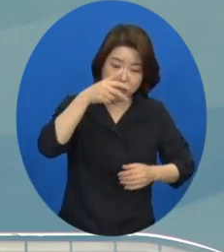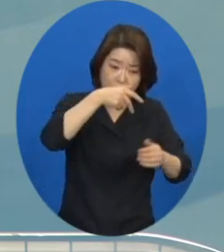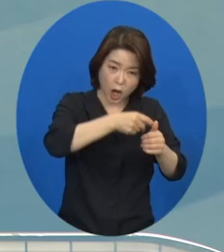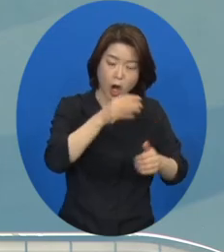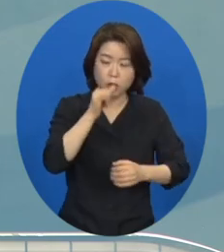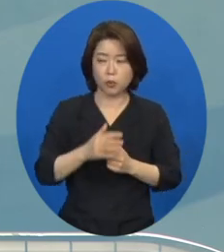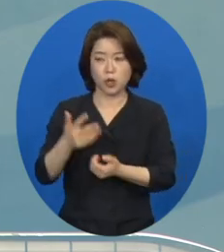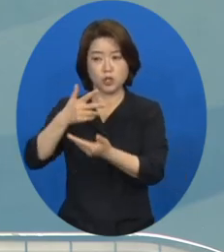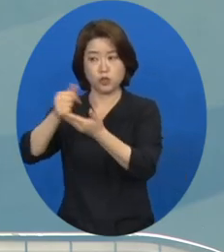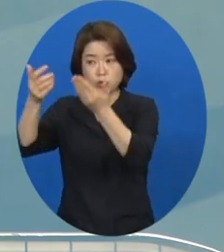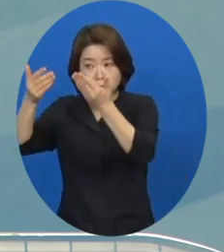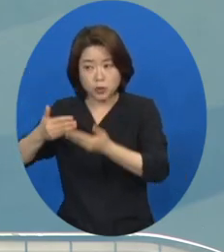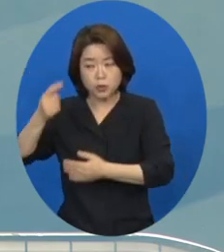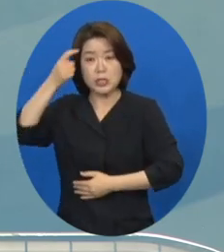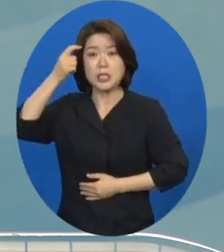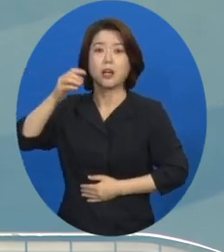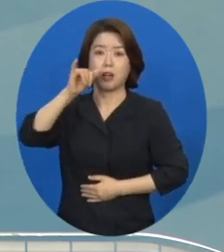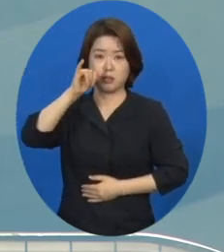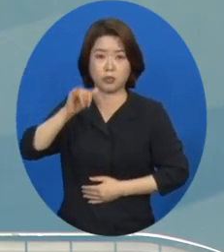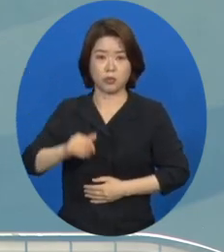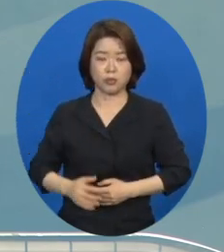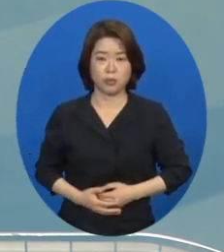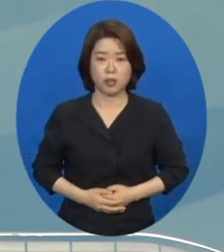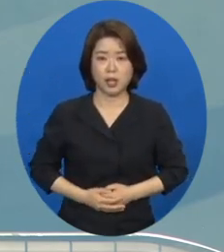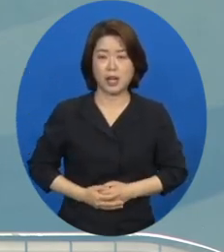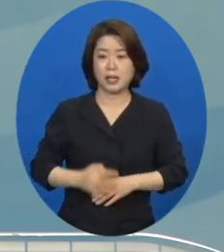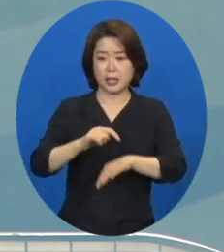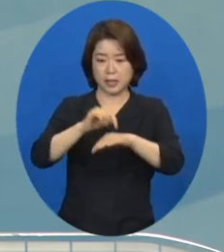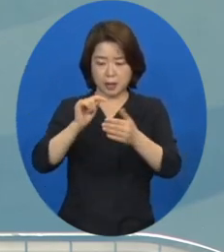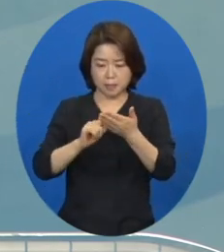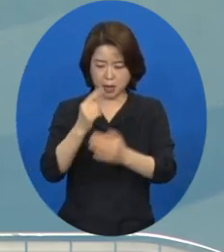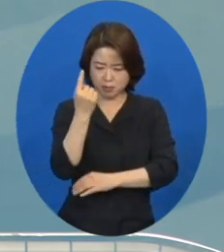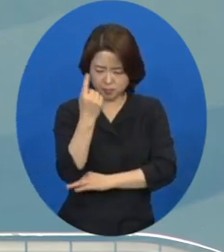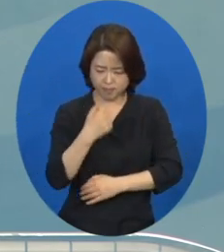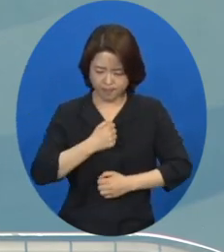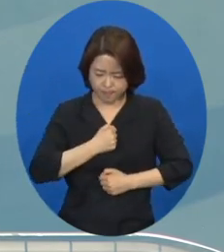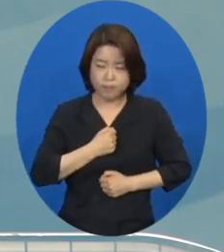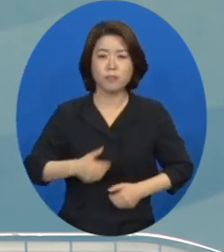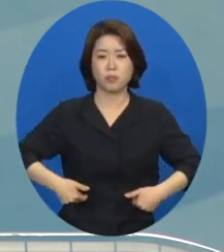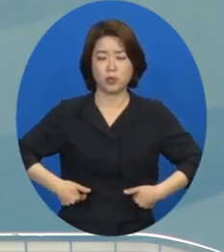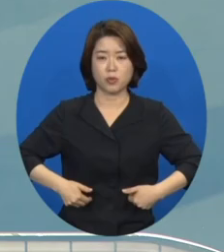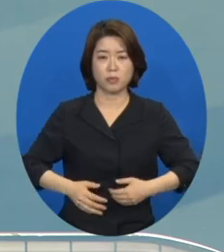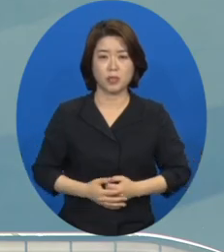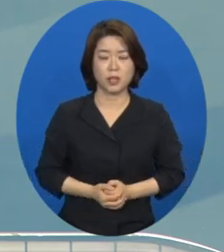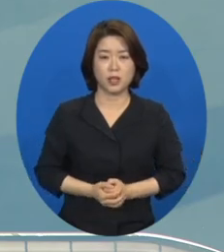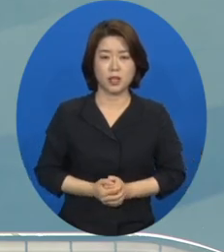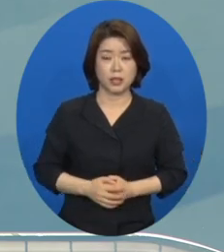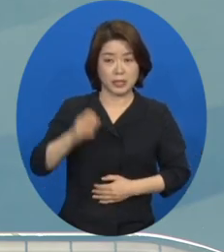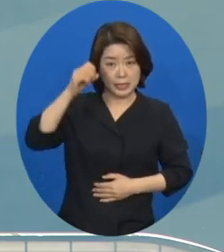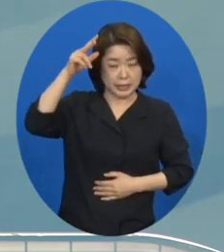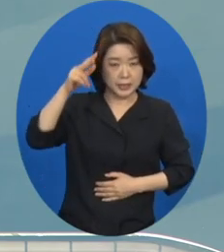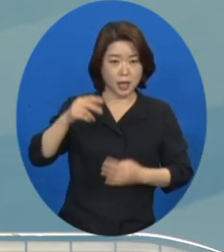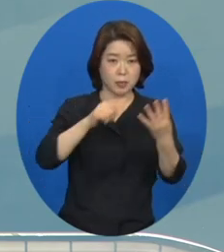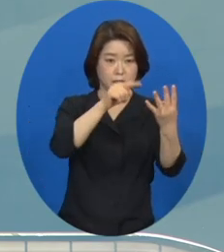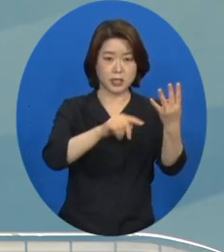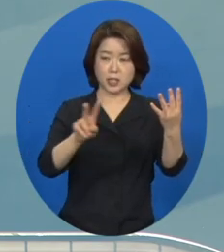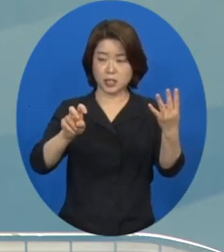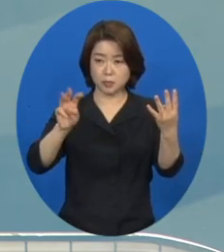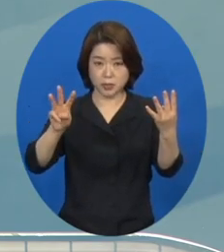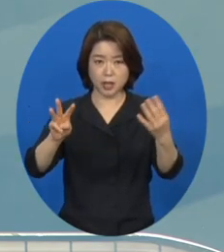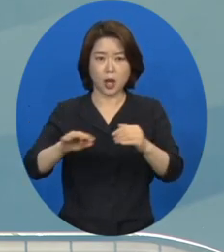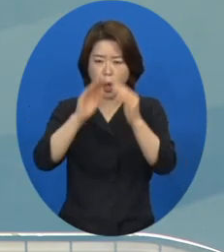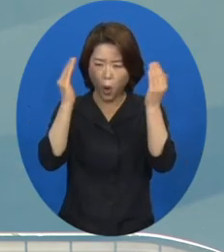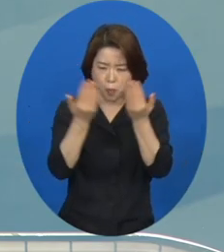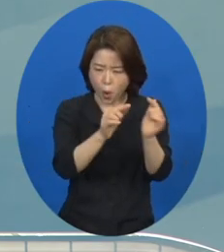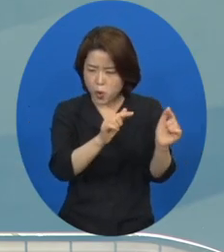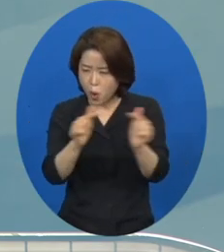주시는 생각이 있는 겁니다. 마음을 지켜야 합니다. 잠언 4장 23절에 모든 지킬